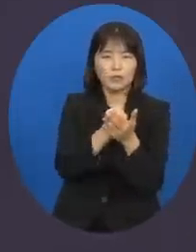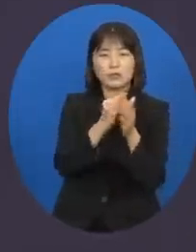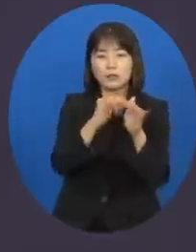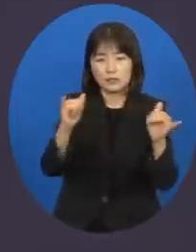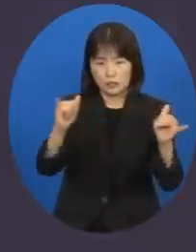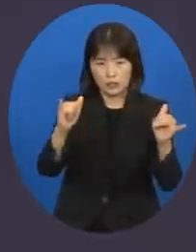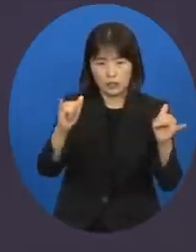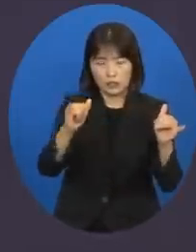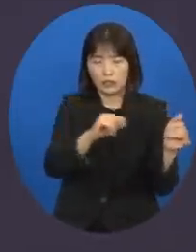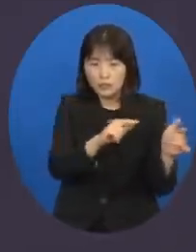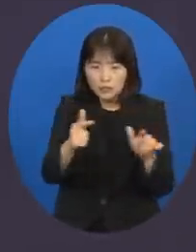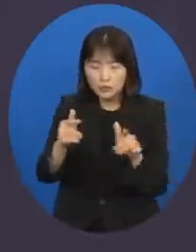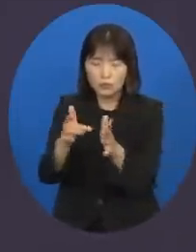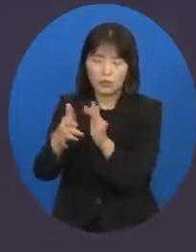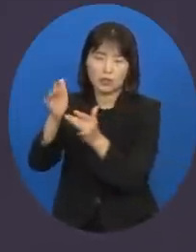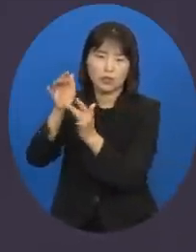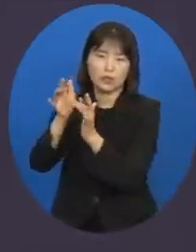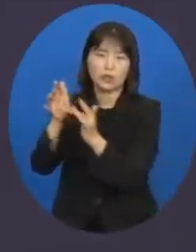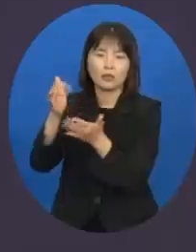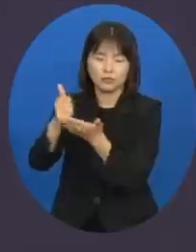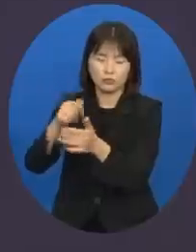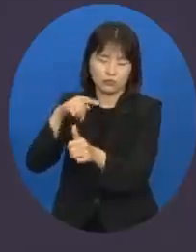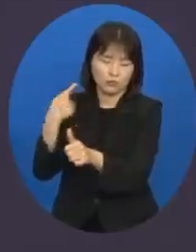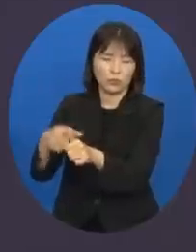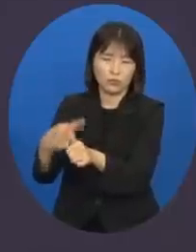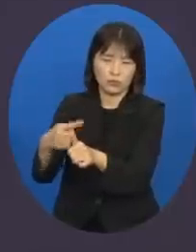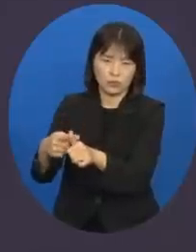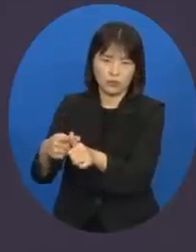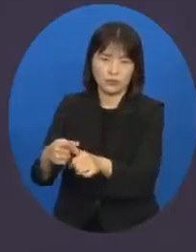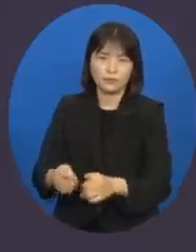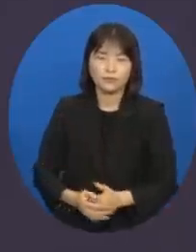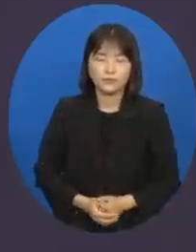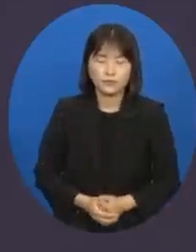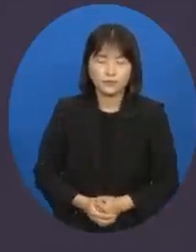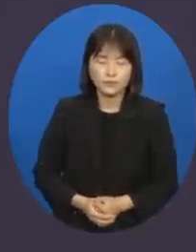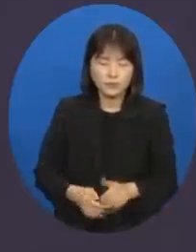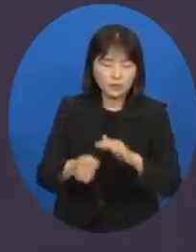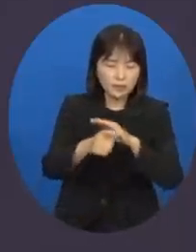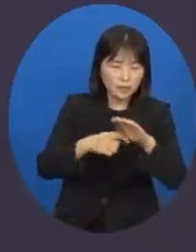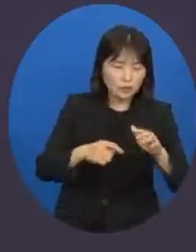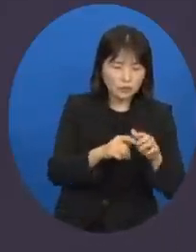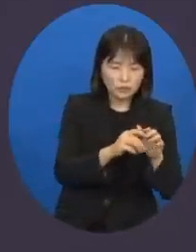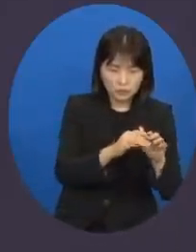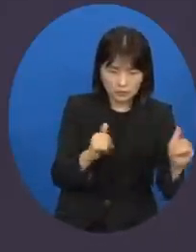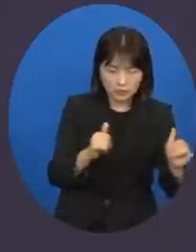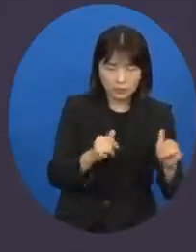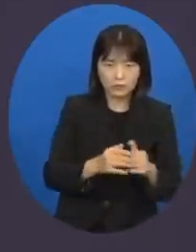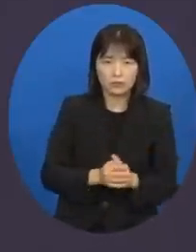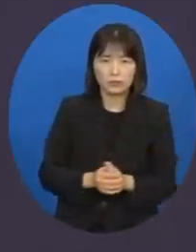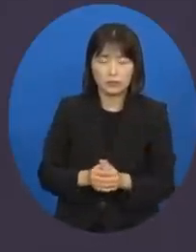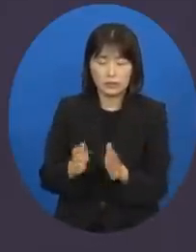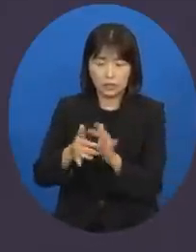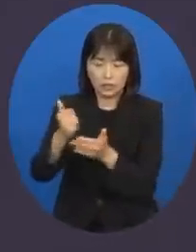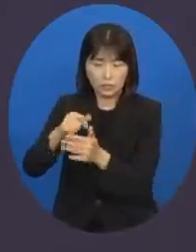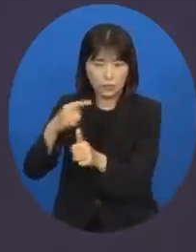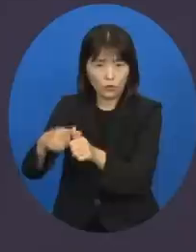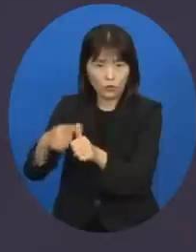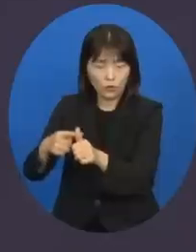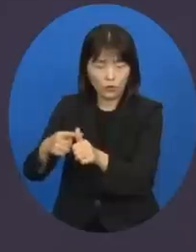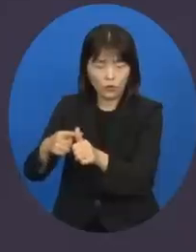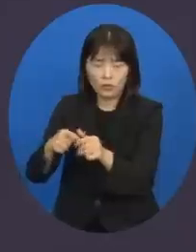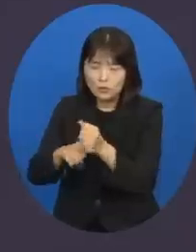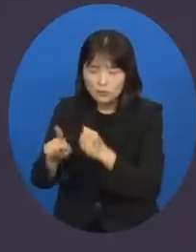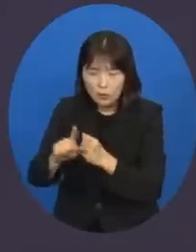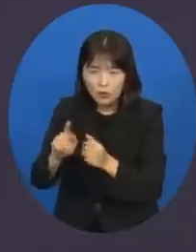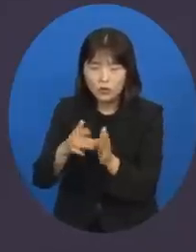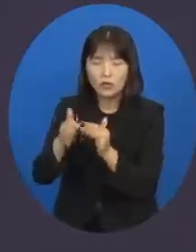예수를 욕하더라. 이 강도들이 예수님을 욕했다는 것은 무엇인가 예수님께 기대한 것이 있었기